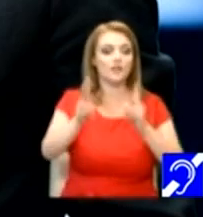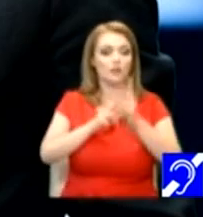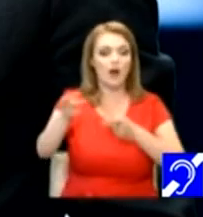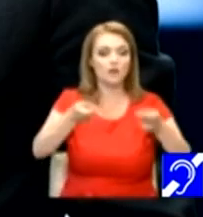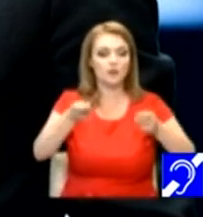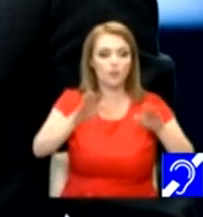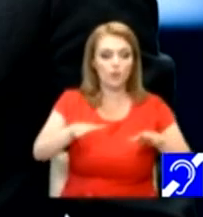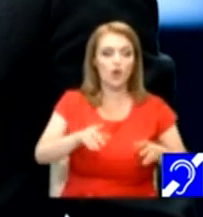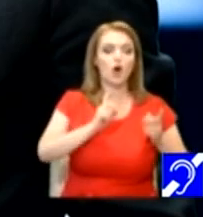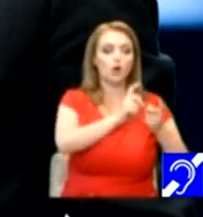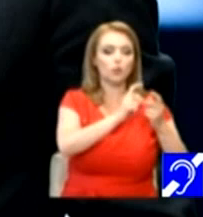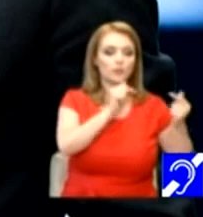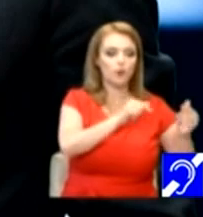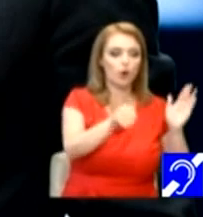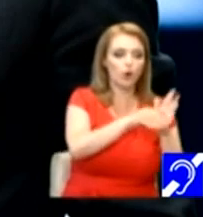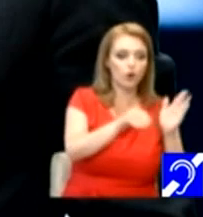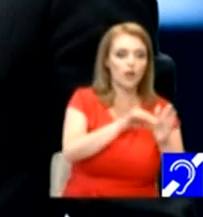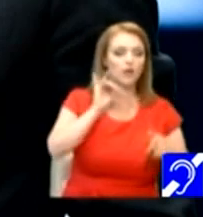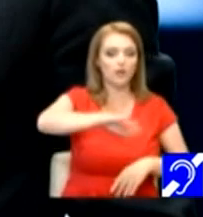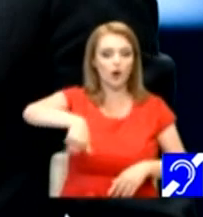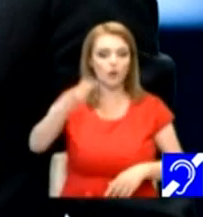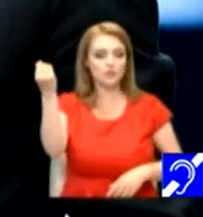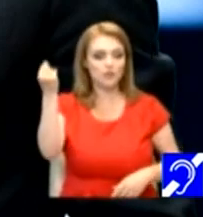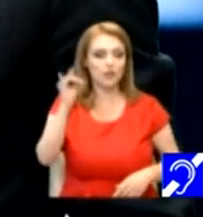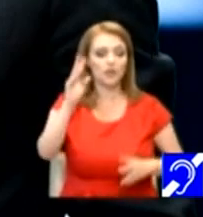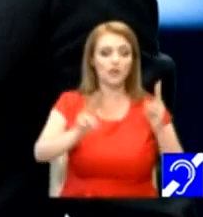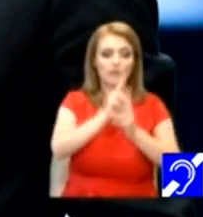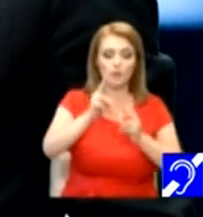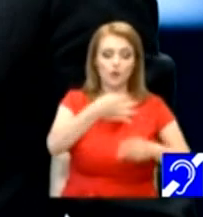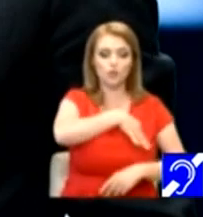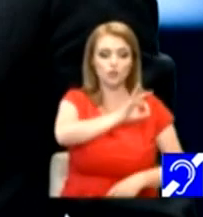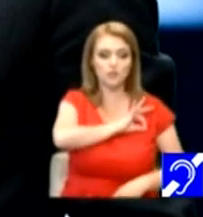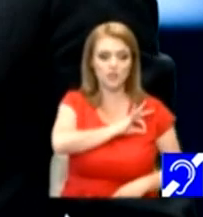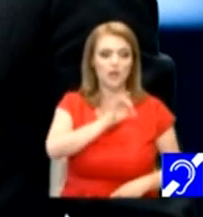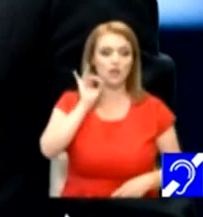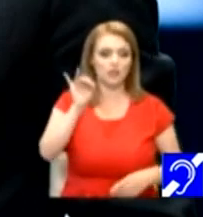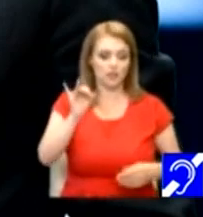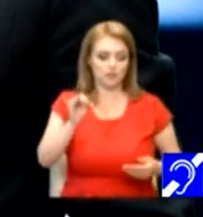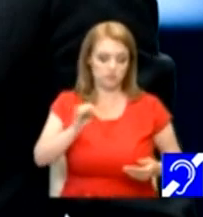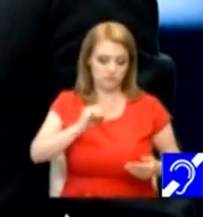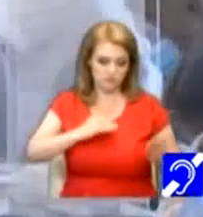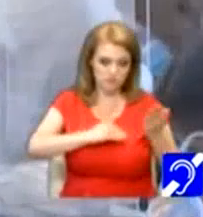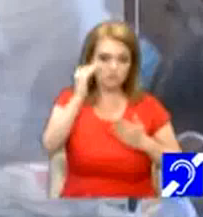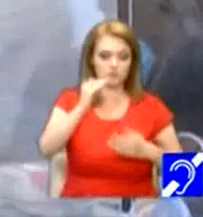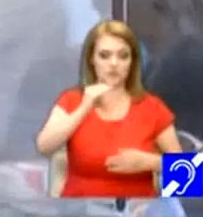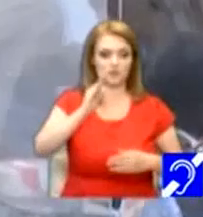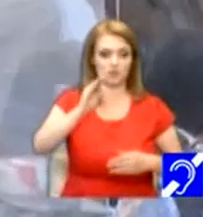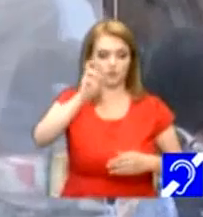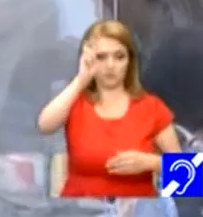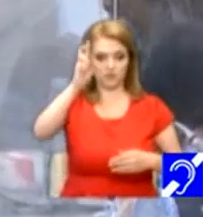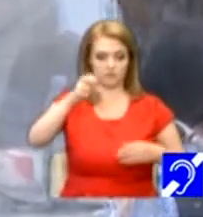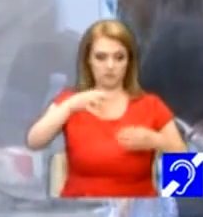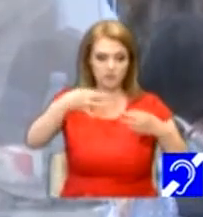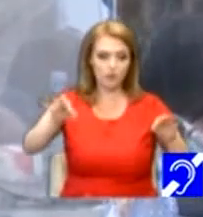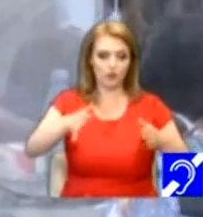publice, lupta împotriva corupției și spălării banilor, reformarea justiției și întărirea statului de drept. Victoria